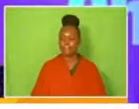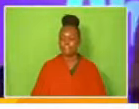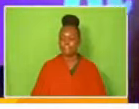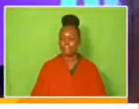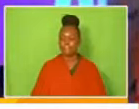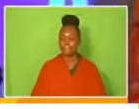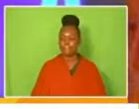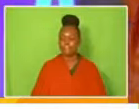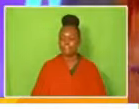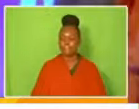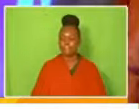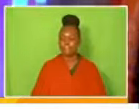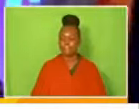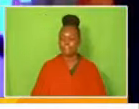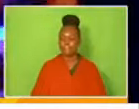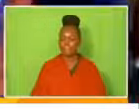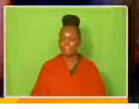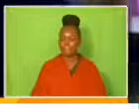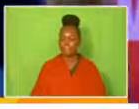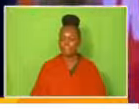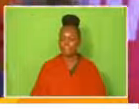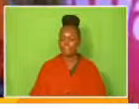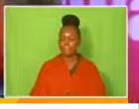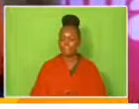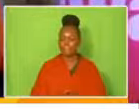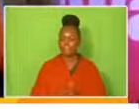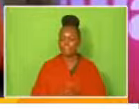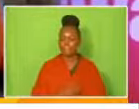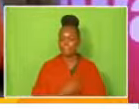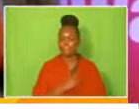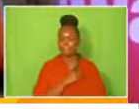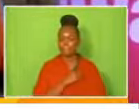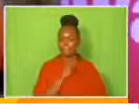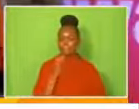Sasa